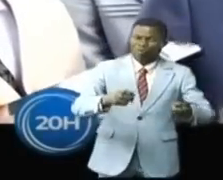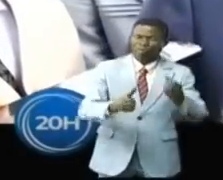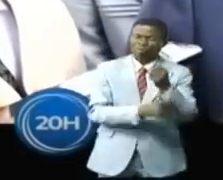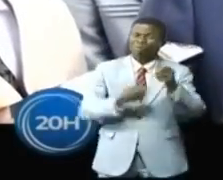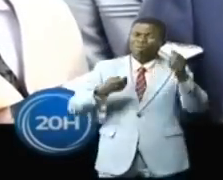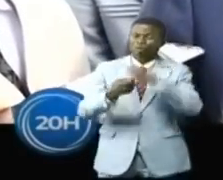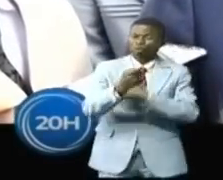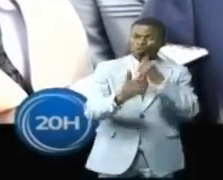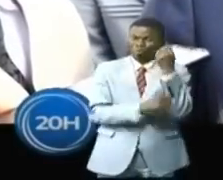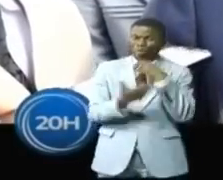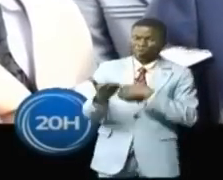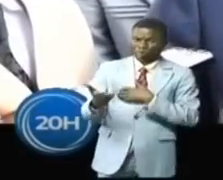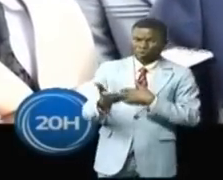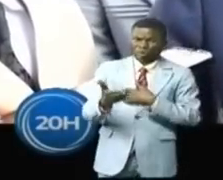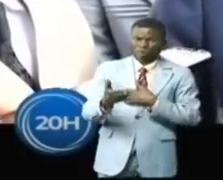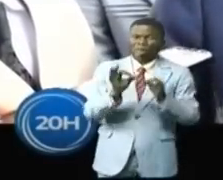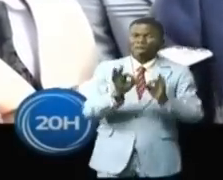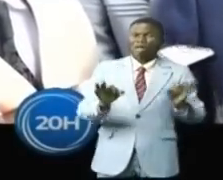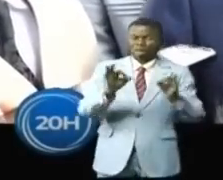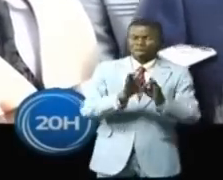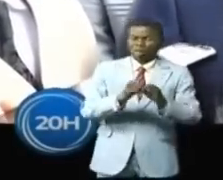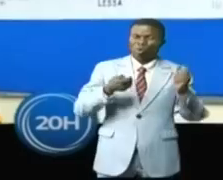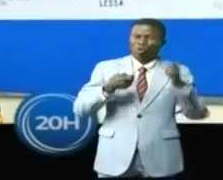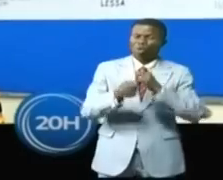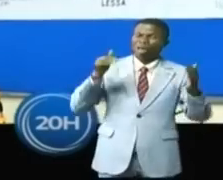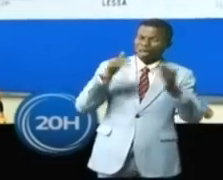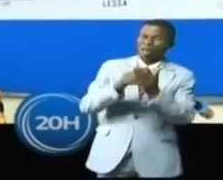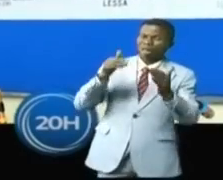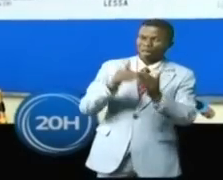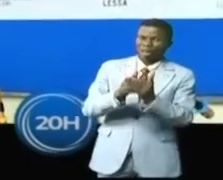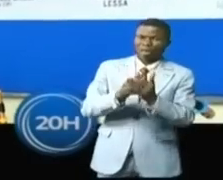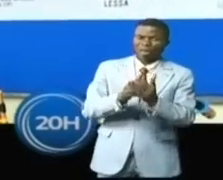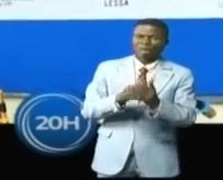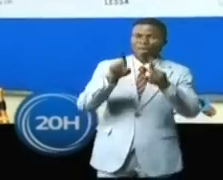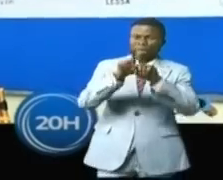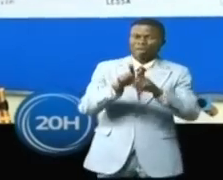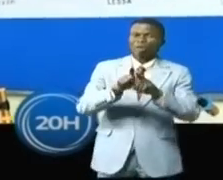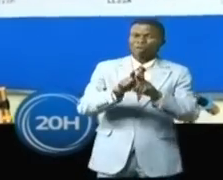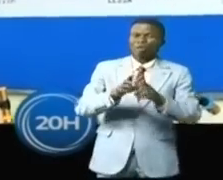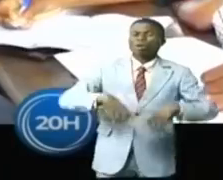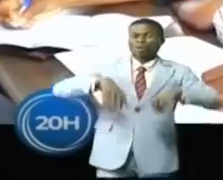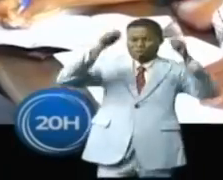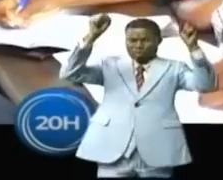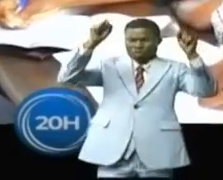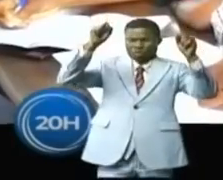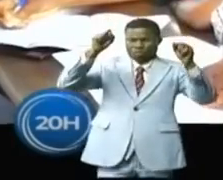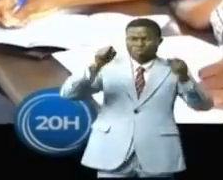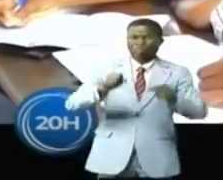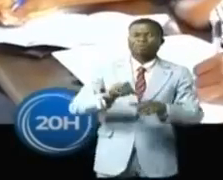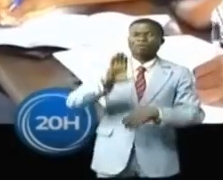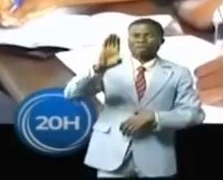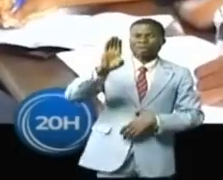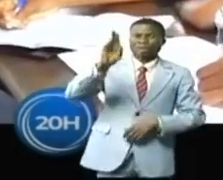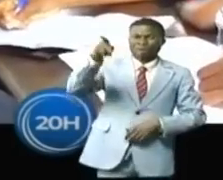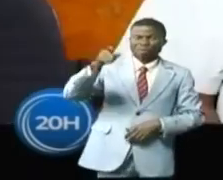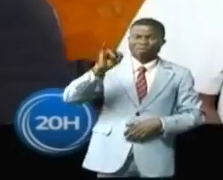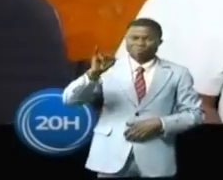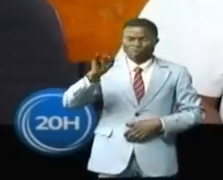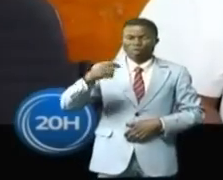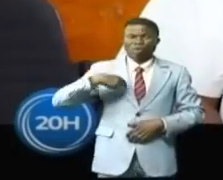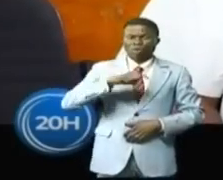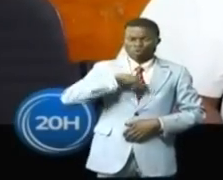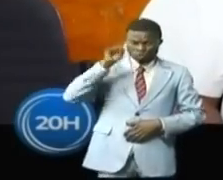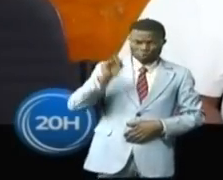Congo, c'est important de dire que le crime d'agression a été validé par la Cour pénale internationale. Nous